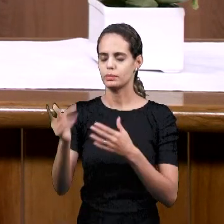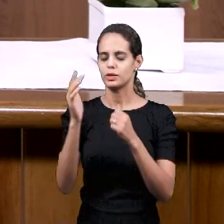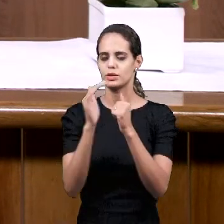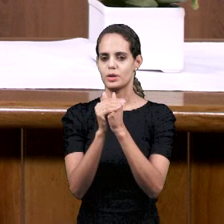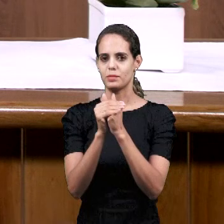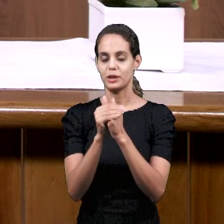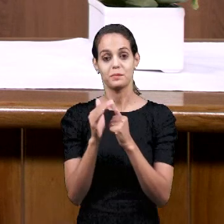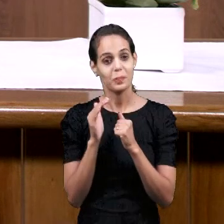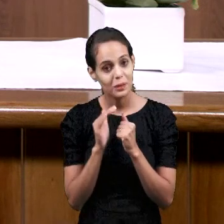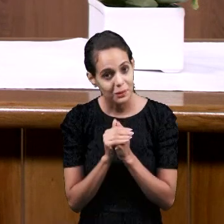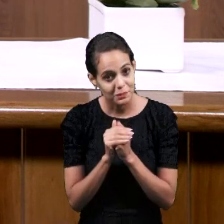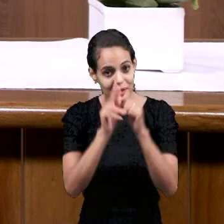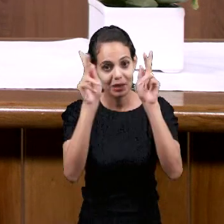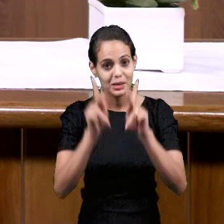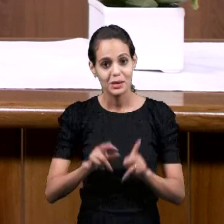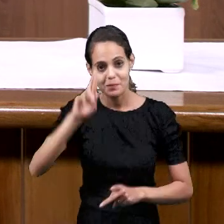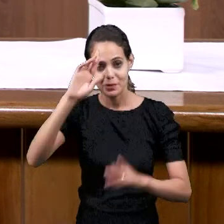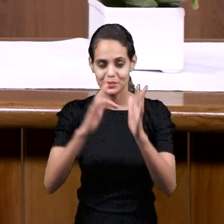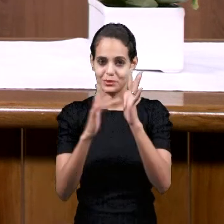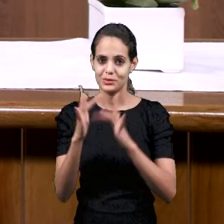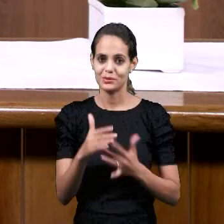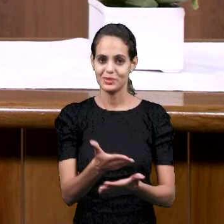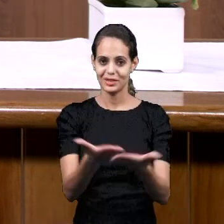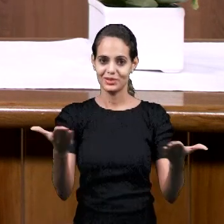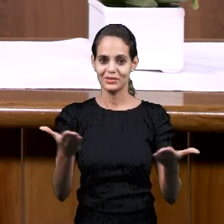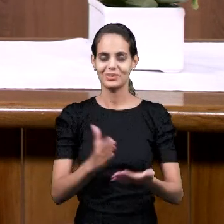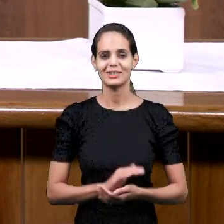Amen, mes frères et sœurs. La paix du Seigneur Jésus à tous.